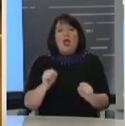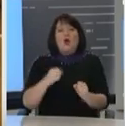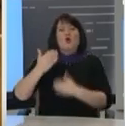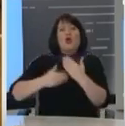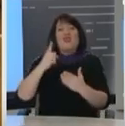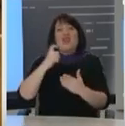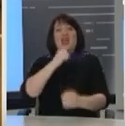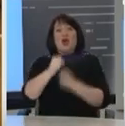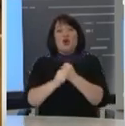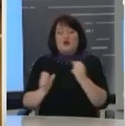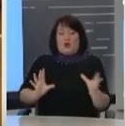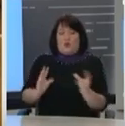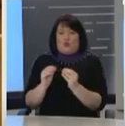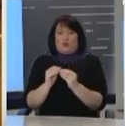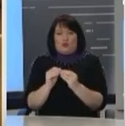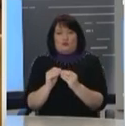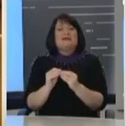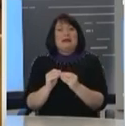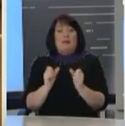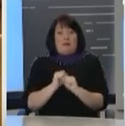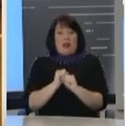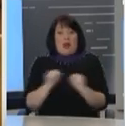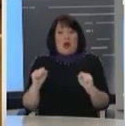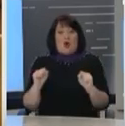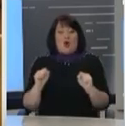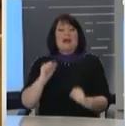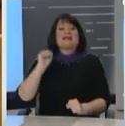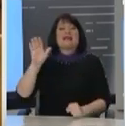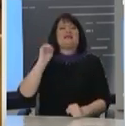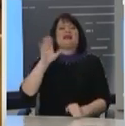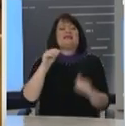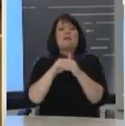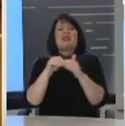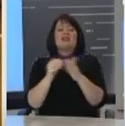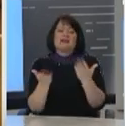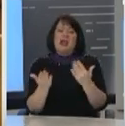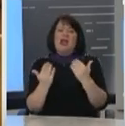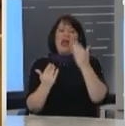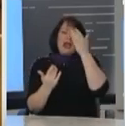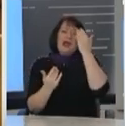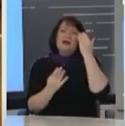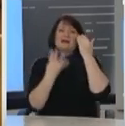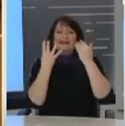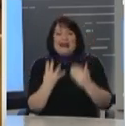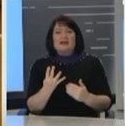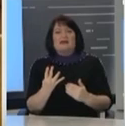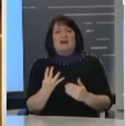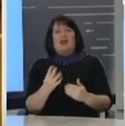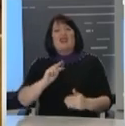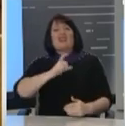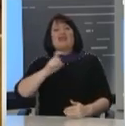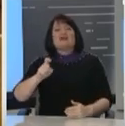δεκαετίας στην προσέλκυση ξένων άμεσων επενδύσεων κοντά στα 4 δις το